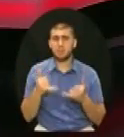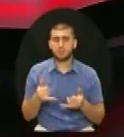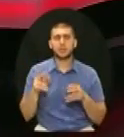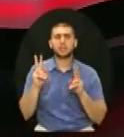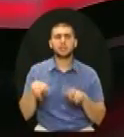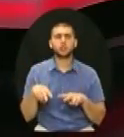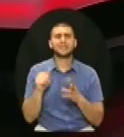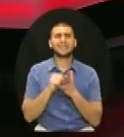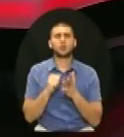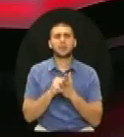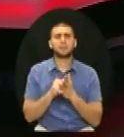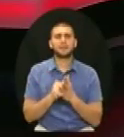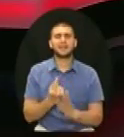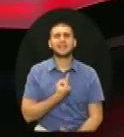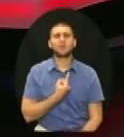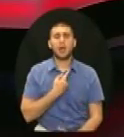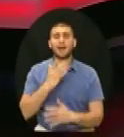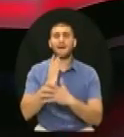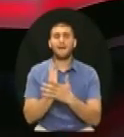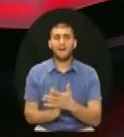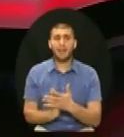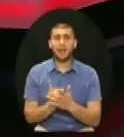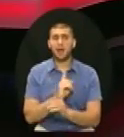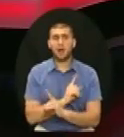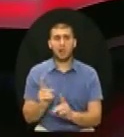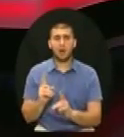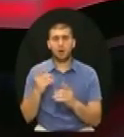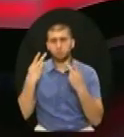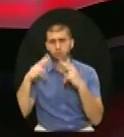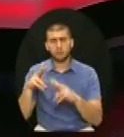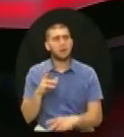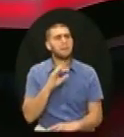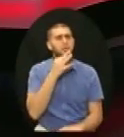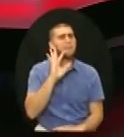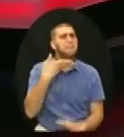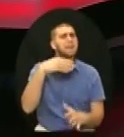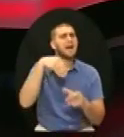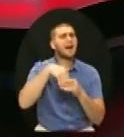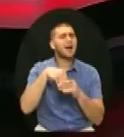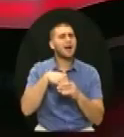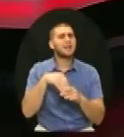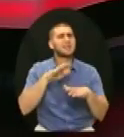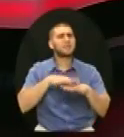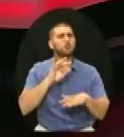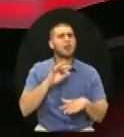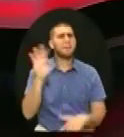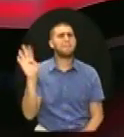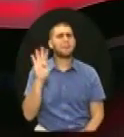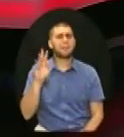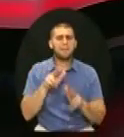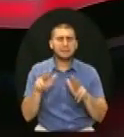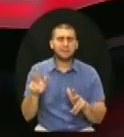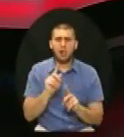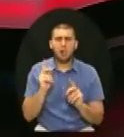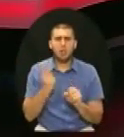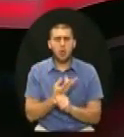יש עיתונאים אינדיבידואליים שחלק מהם לא מקומנף. אז אני רוצה לשאול אותך, מה חלקו של נתניהו במצב